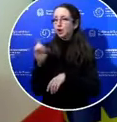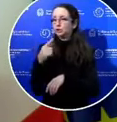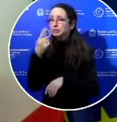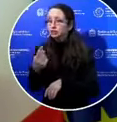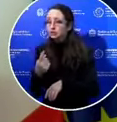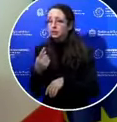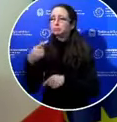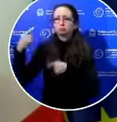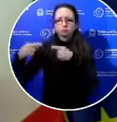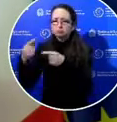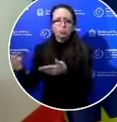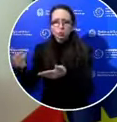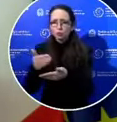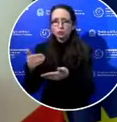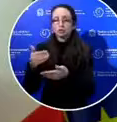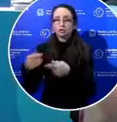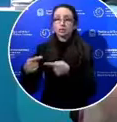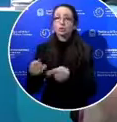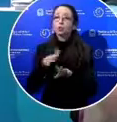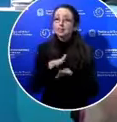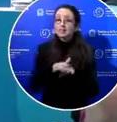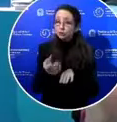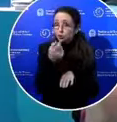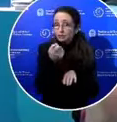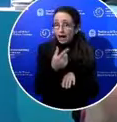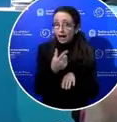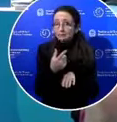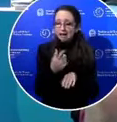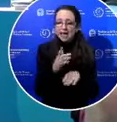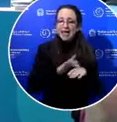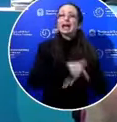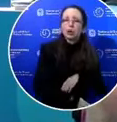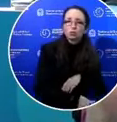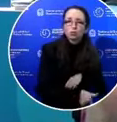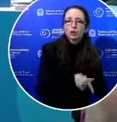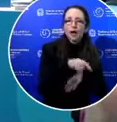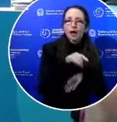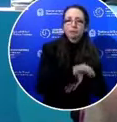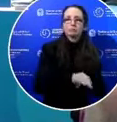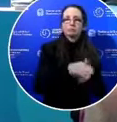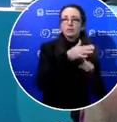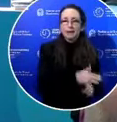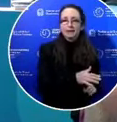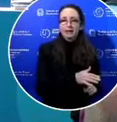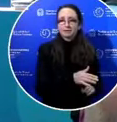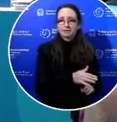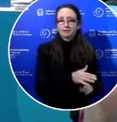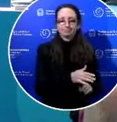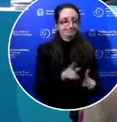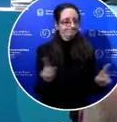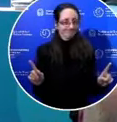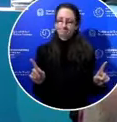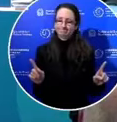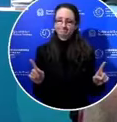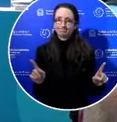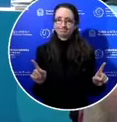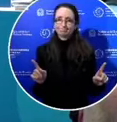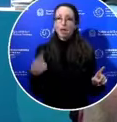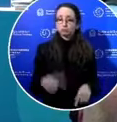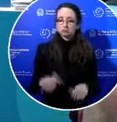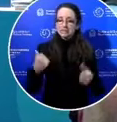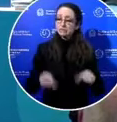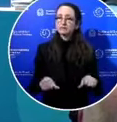dell'utilizzo di sostanze stupefacenti e la caduta dentro le dipendenze. Ed è una sfida che dobbiamo fare tutti insieme. Oggi